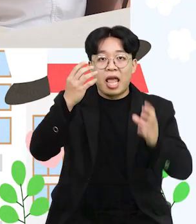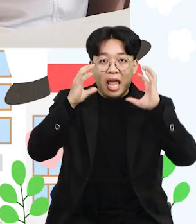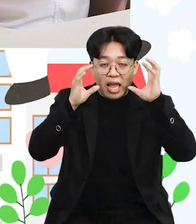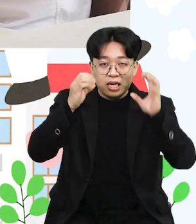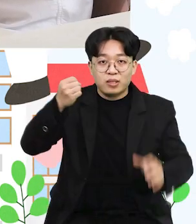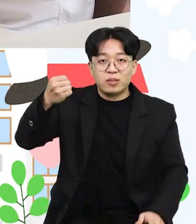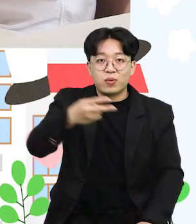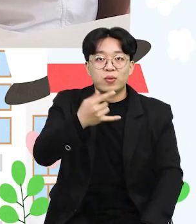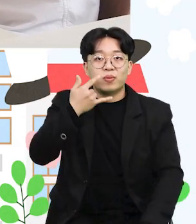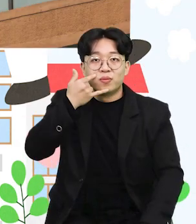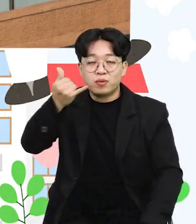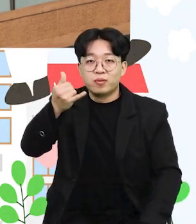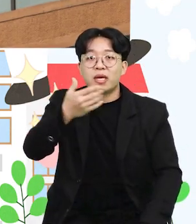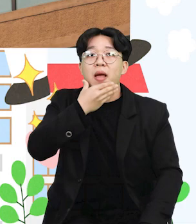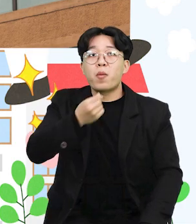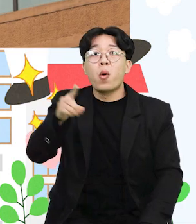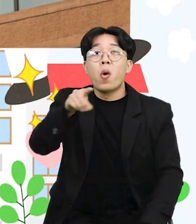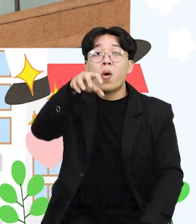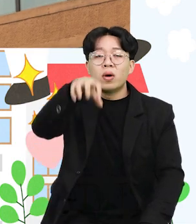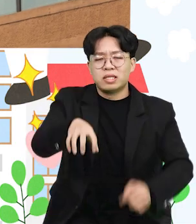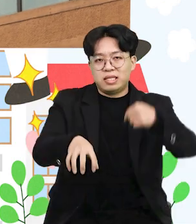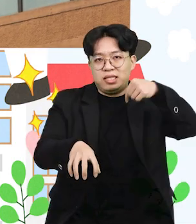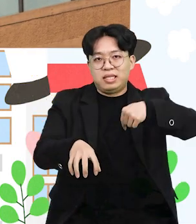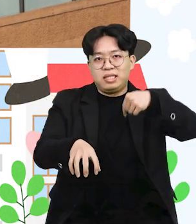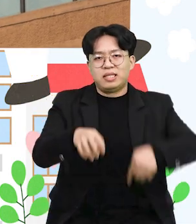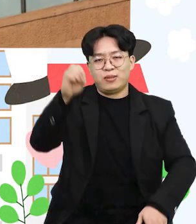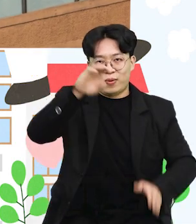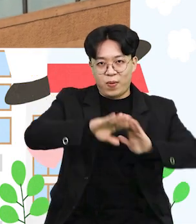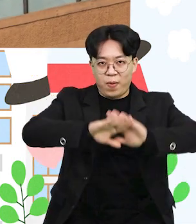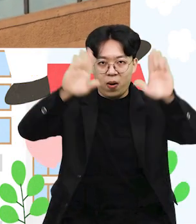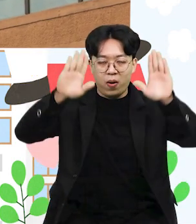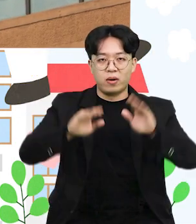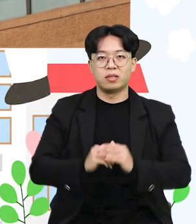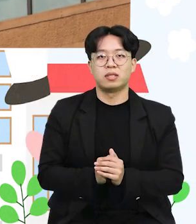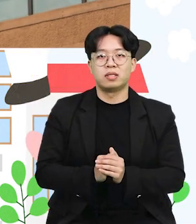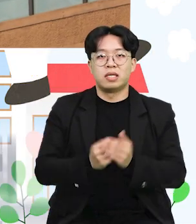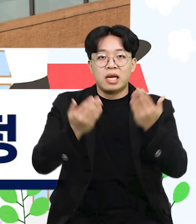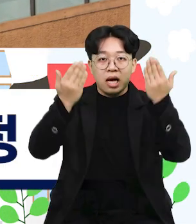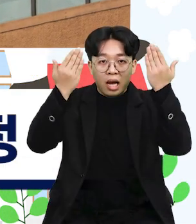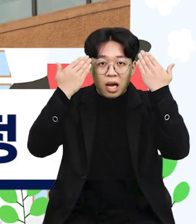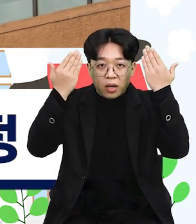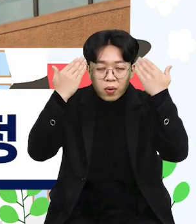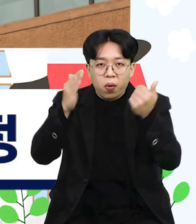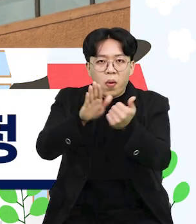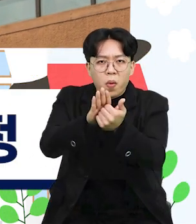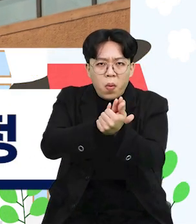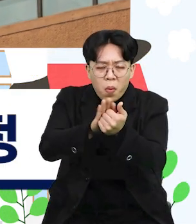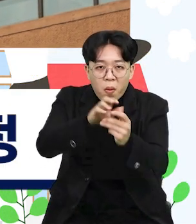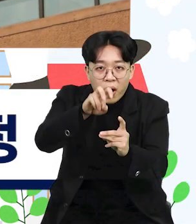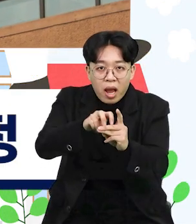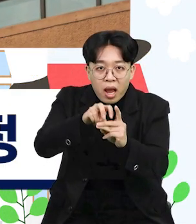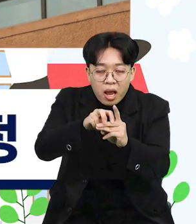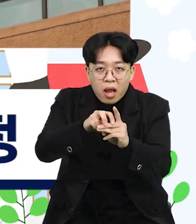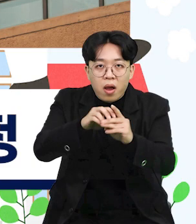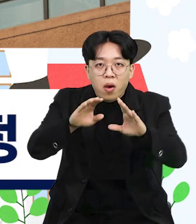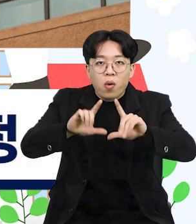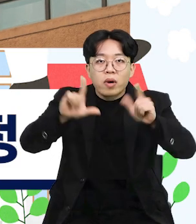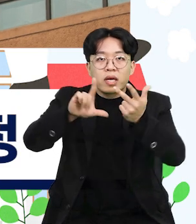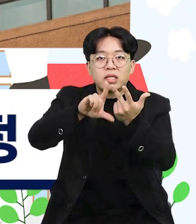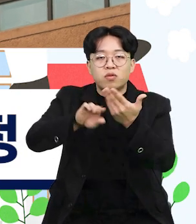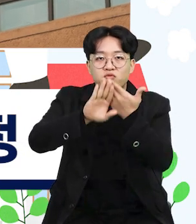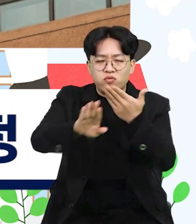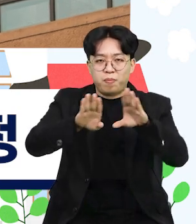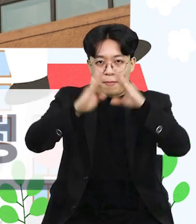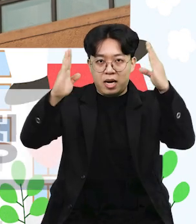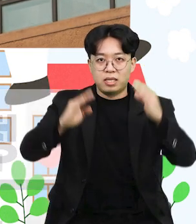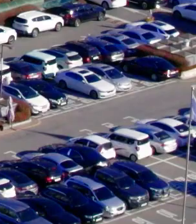부모 모두가 행복한 도시 광명시. 학교 내 조성되는 첫 번째 다함께 돌봄센터는 올해 하반기